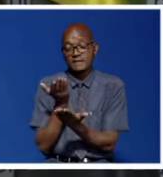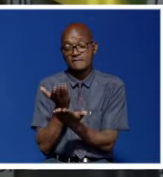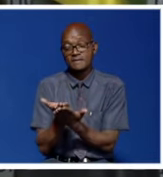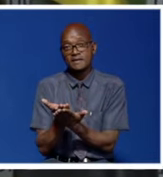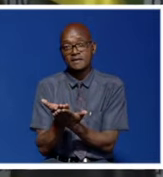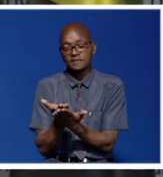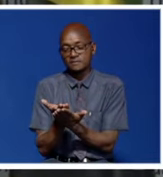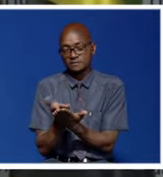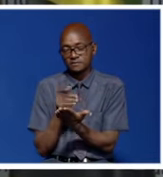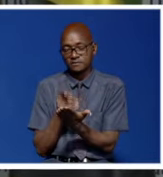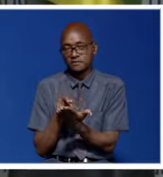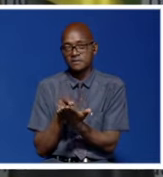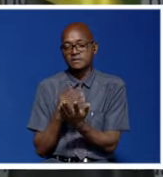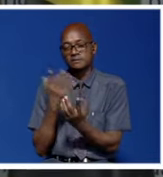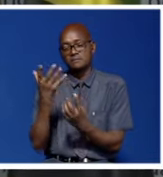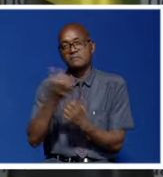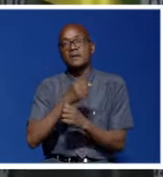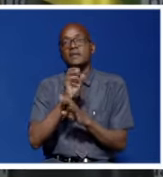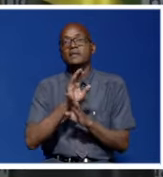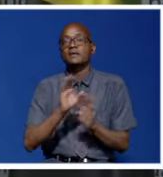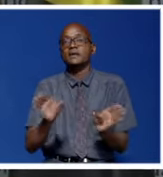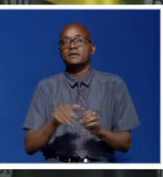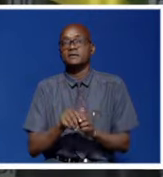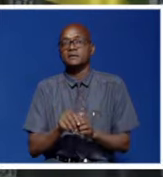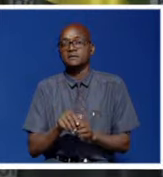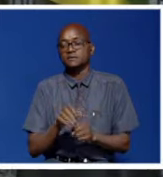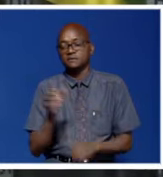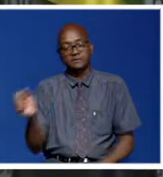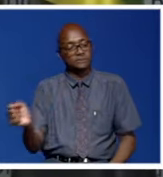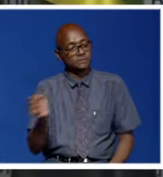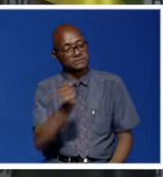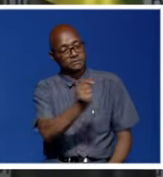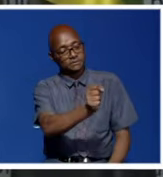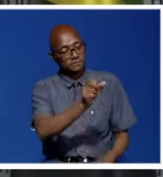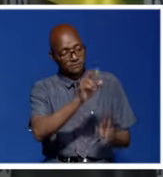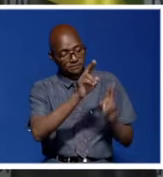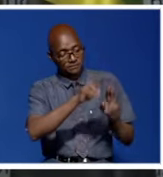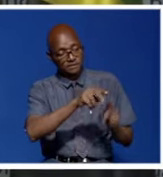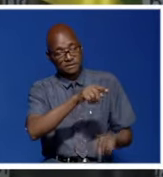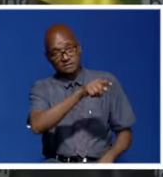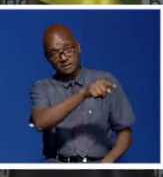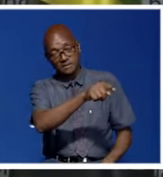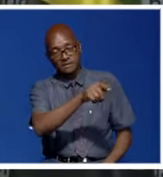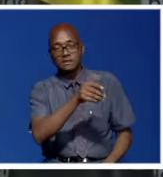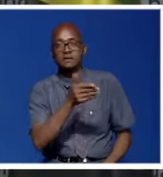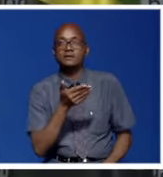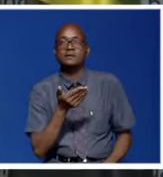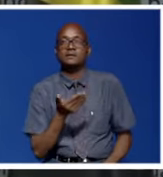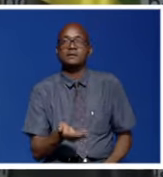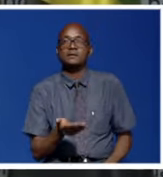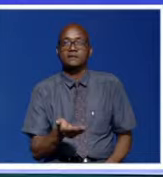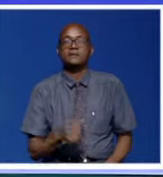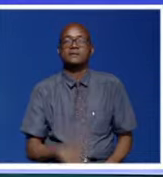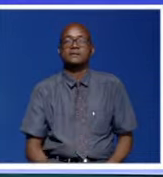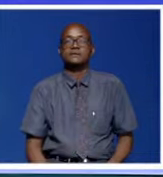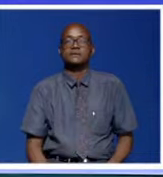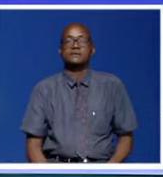ushahidi vimepatikana na watafikishwa mahakamani haraka